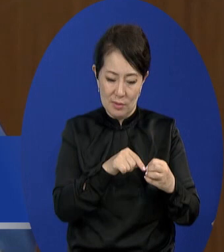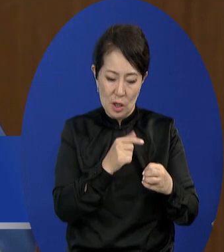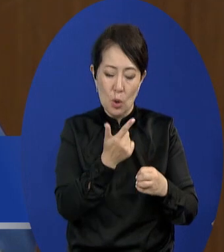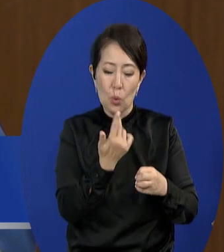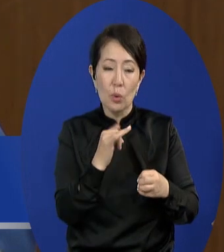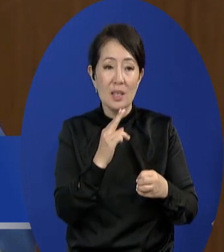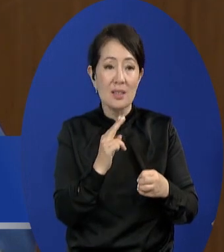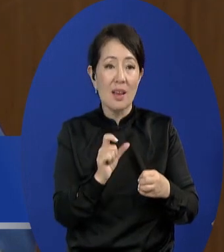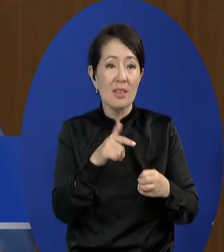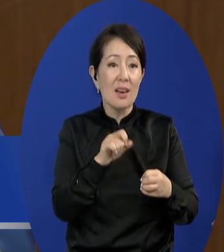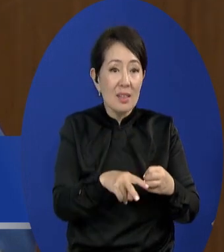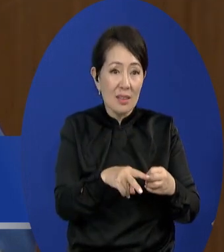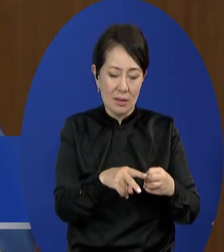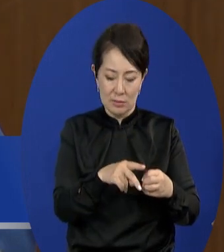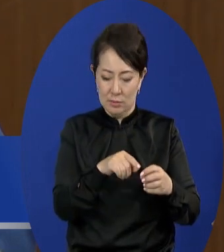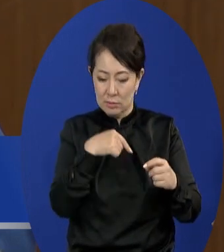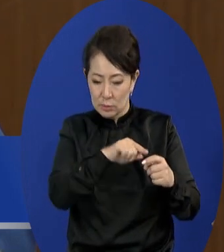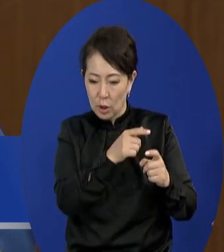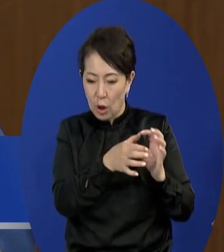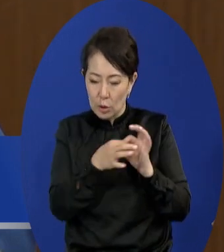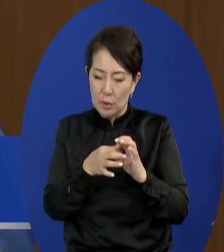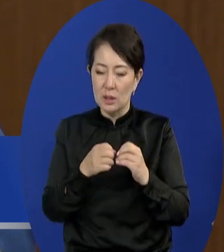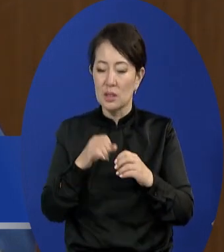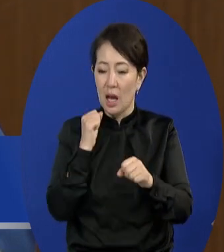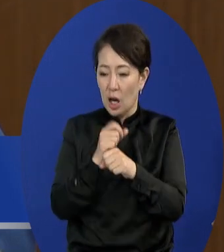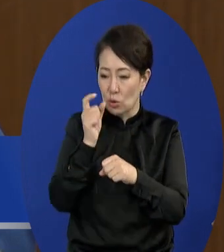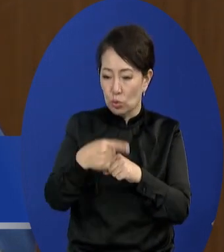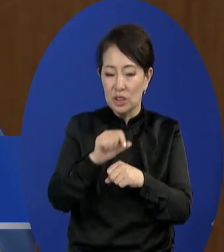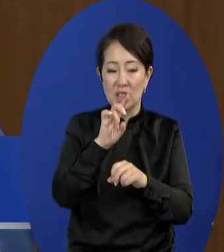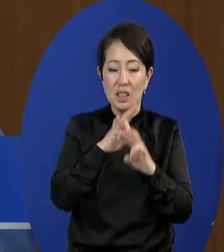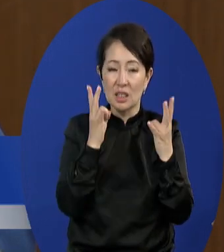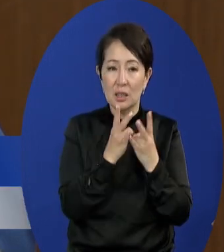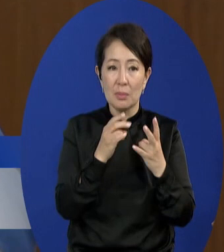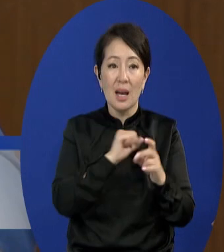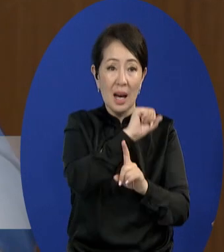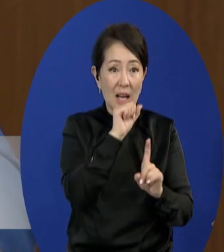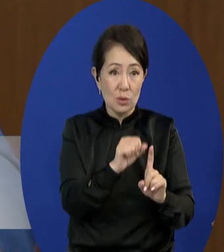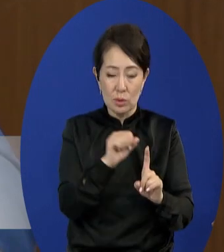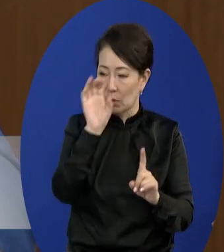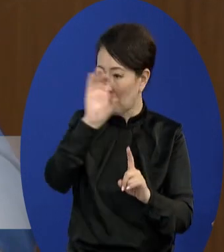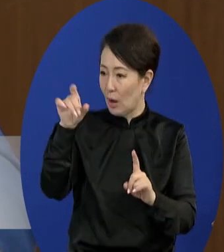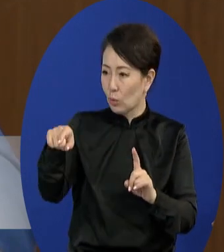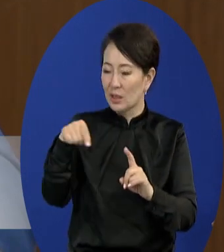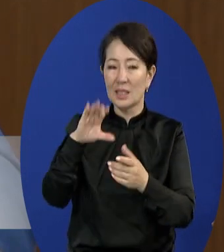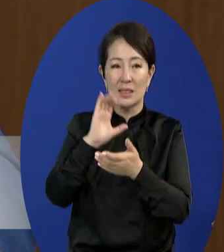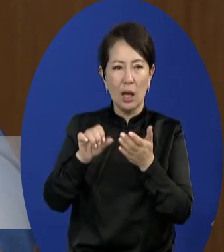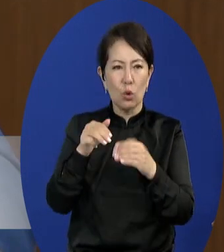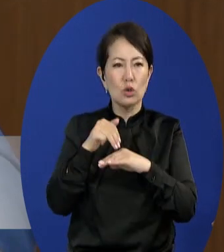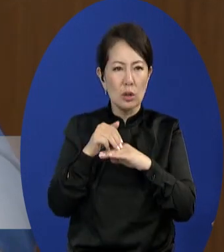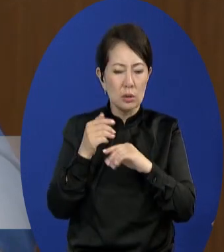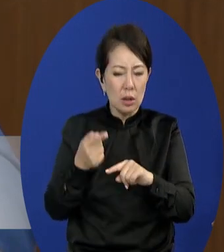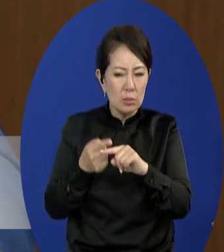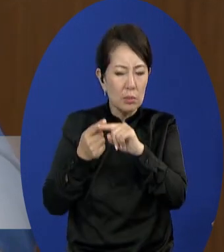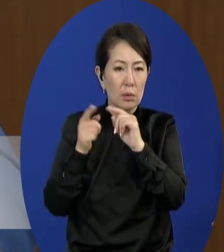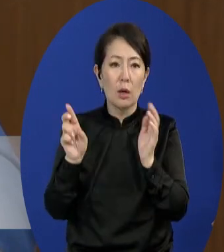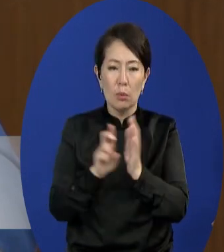хэрэгжүүлж ажилчдын нийгмийн асуудал болон тухайн байгууллагуудын бас энэ санхүүжилтийн тогтолцоог нэмэгдүүлэх ийм